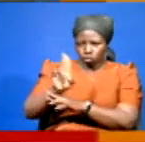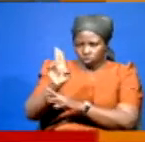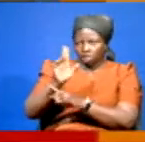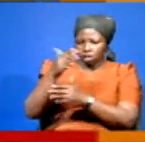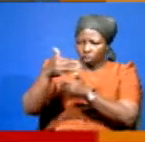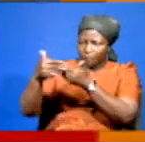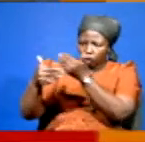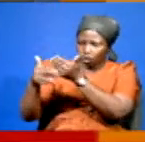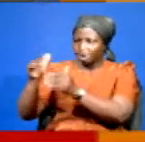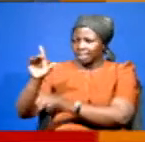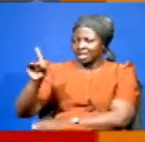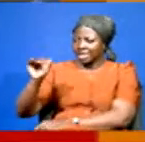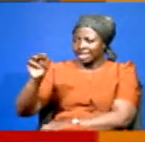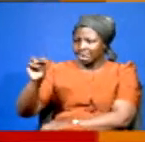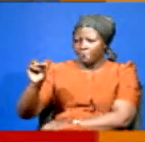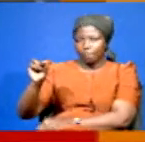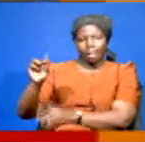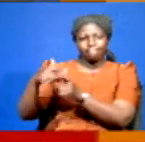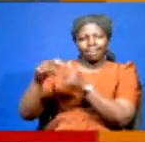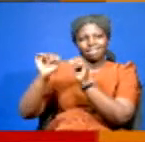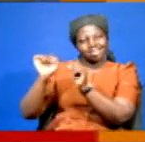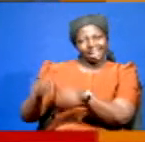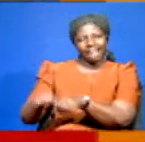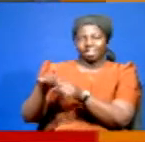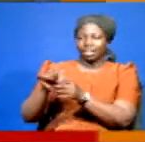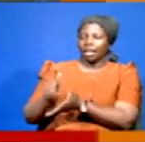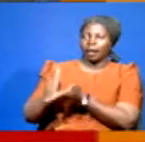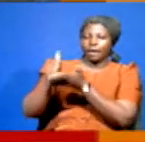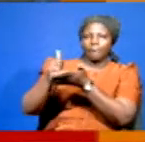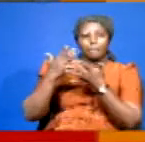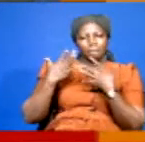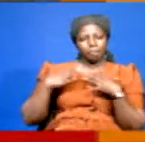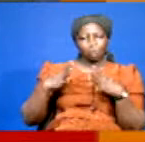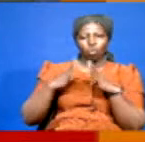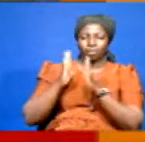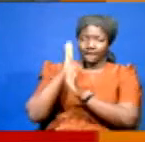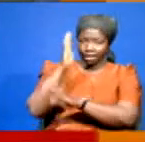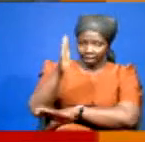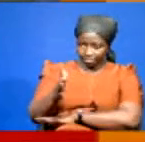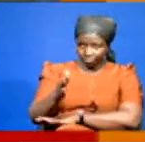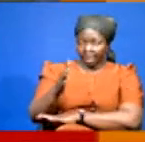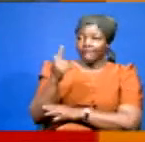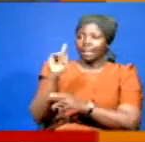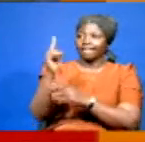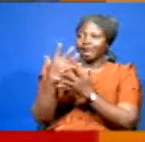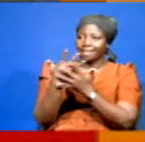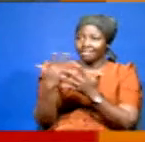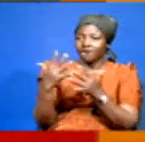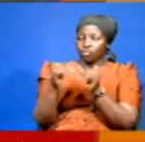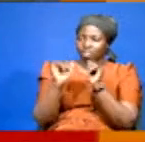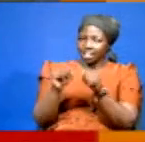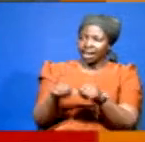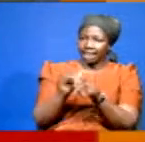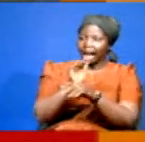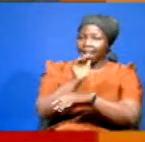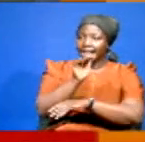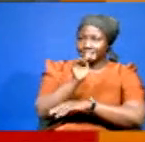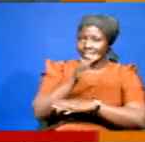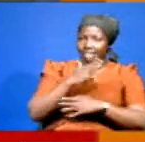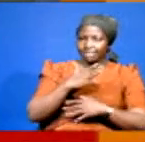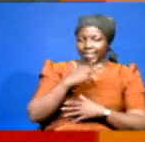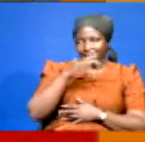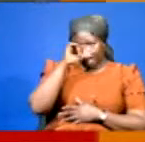mfano, it would have direct impact on the people. So jambo la kwanza ambalo ningesihi serikali ya Mheshimiwa Ruto,